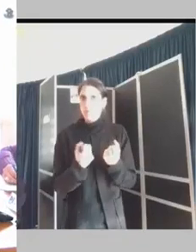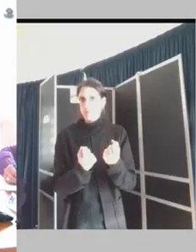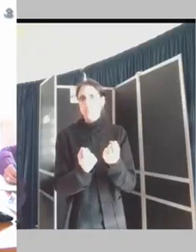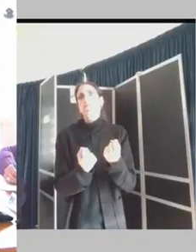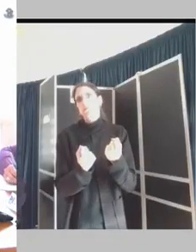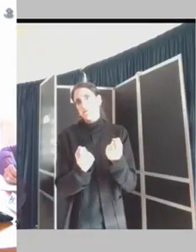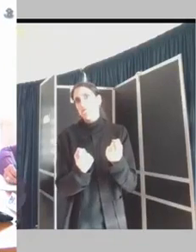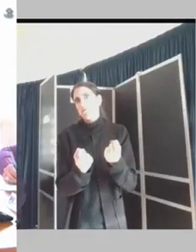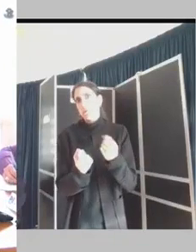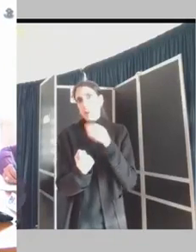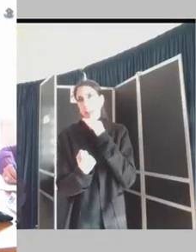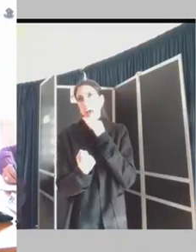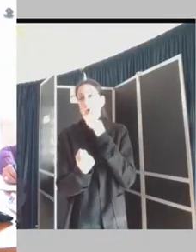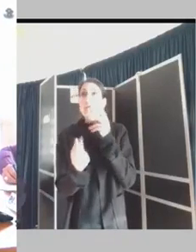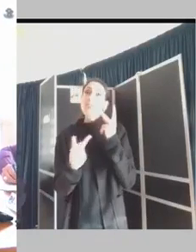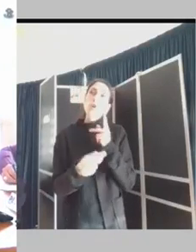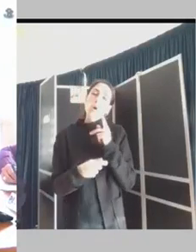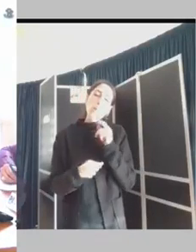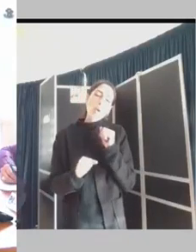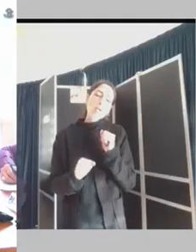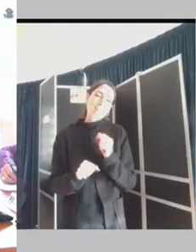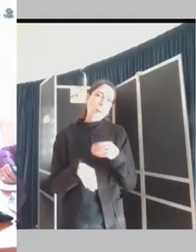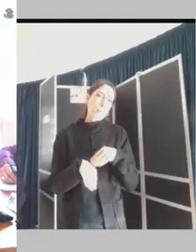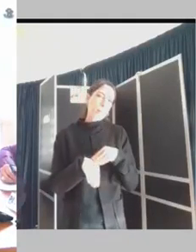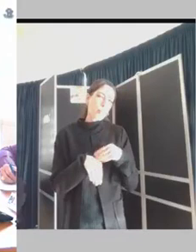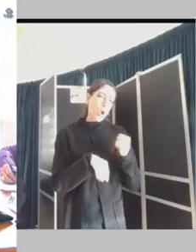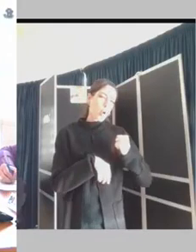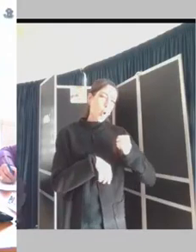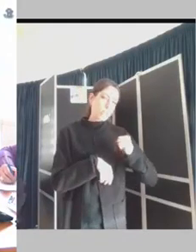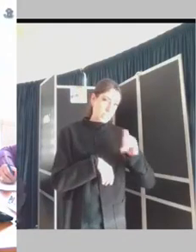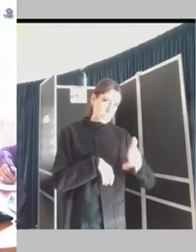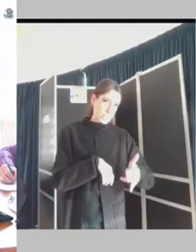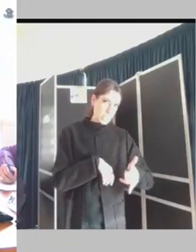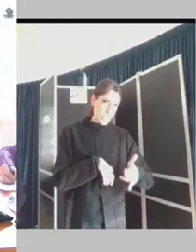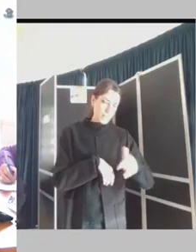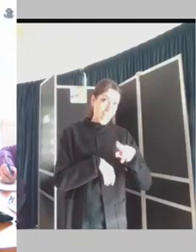non è nemmeno tantissimo, perché ci raccontavano